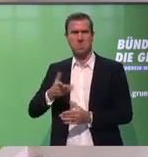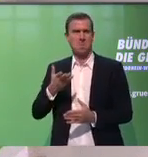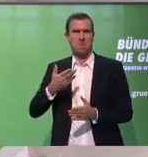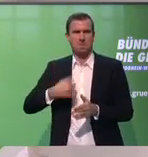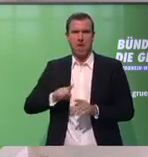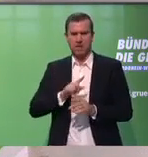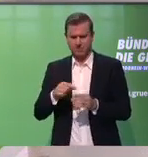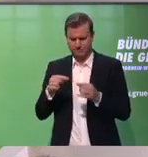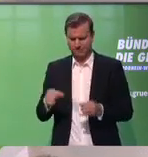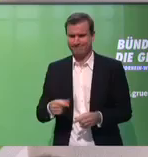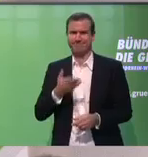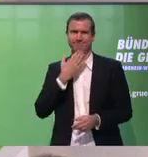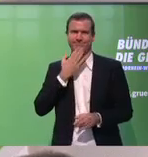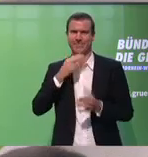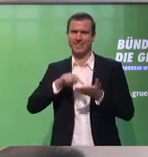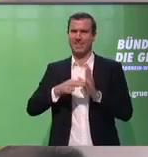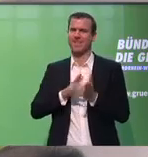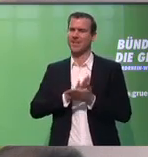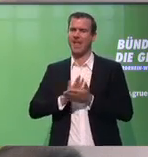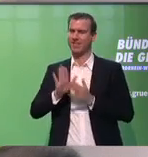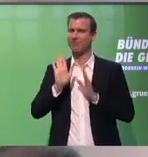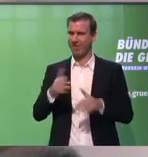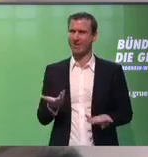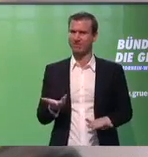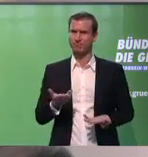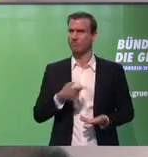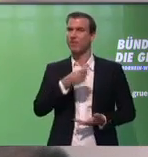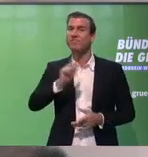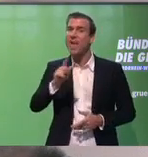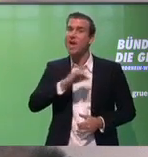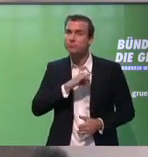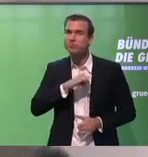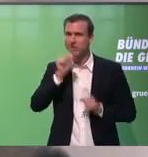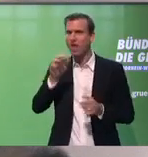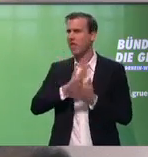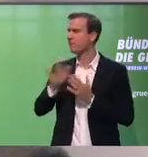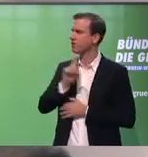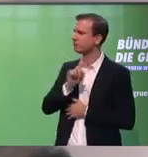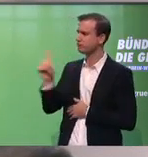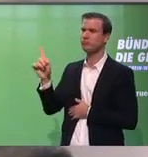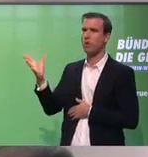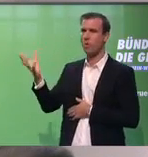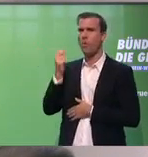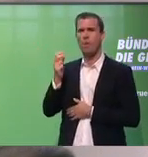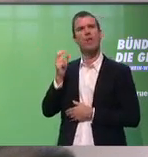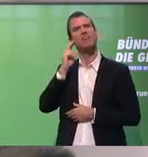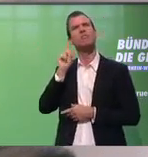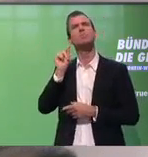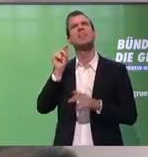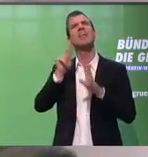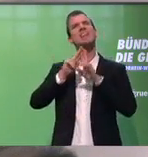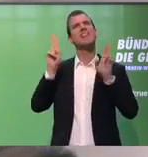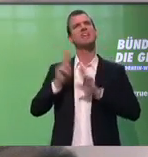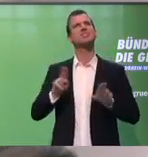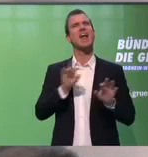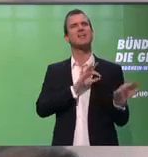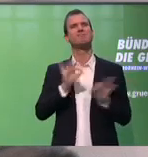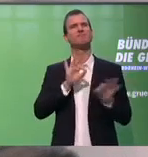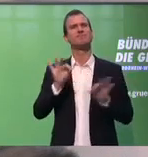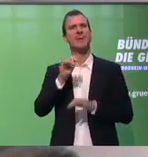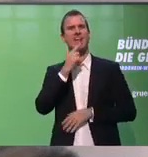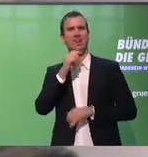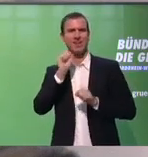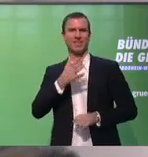diesem Gerät technisch wissen muss. Also wie gesagt, ihr seid da herzlich eingeladen, euch auch nochmal das internationale Flair durch die Simultanübersetzung